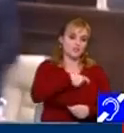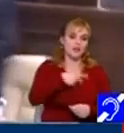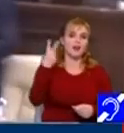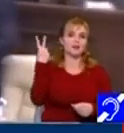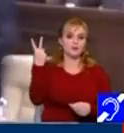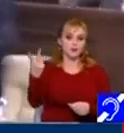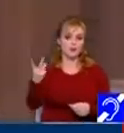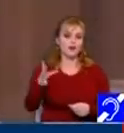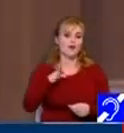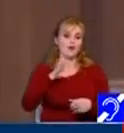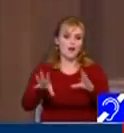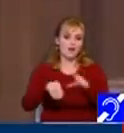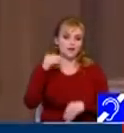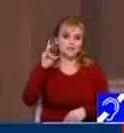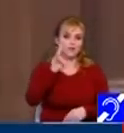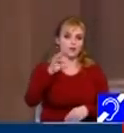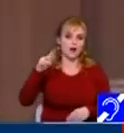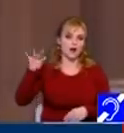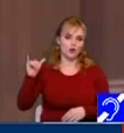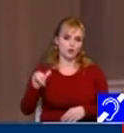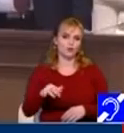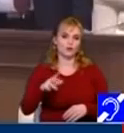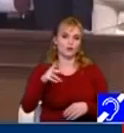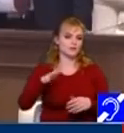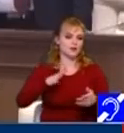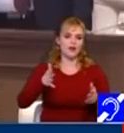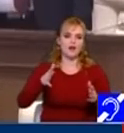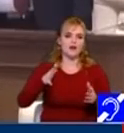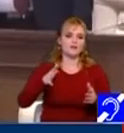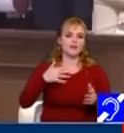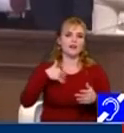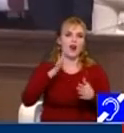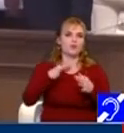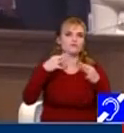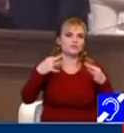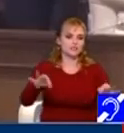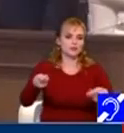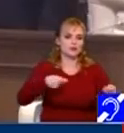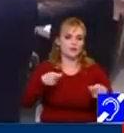fost asigurate de legislatorii Nicolae Olaru și Iurie Chiorescu, care au acces în Parlament